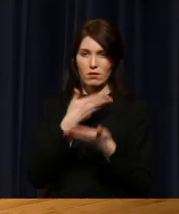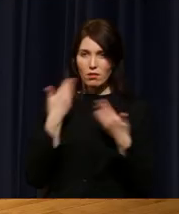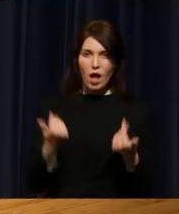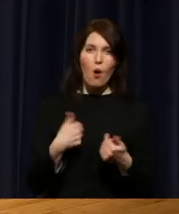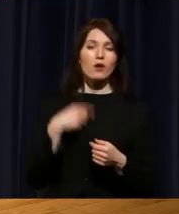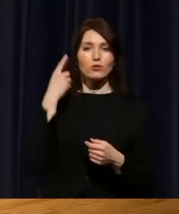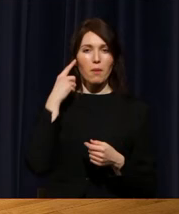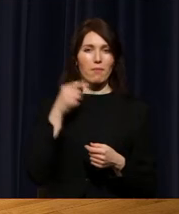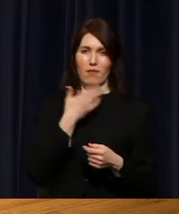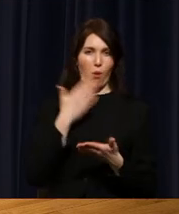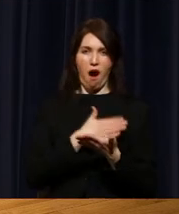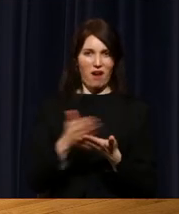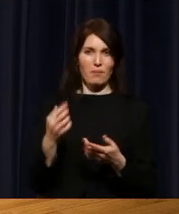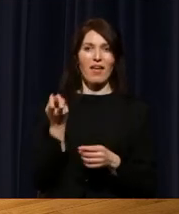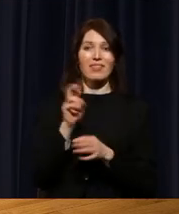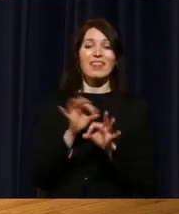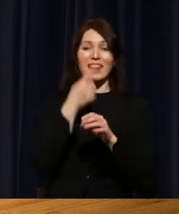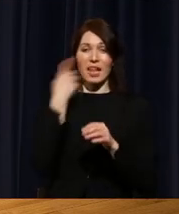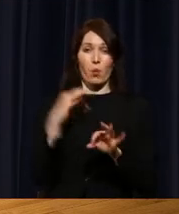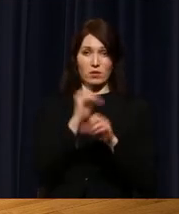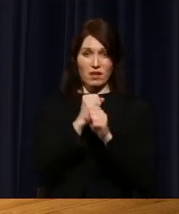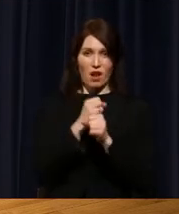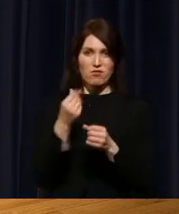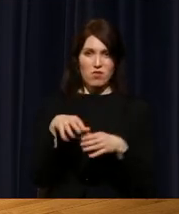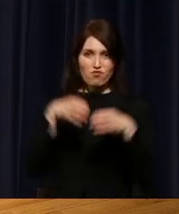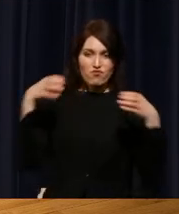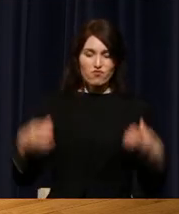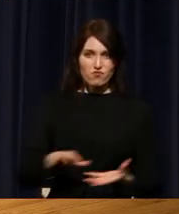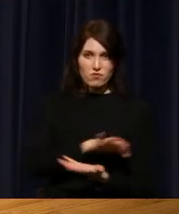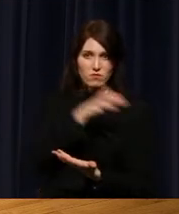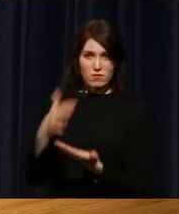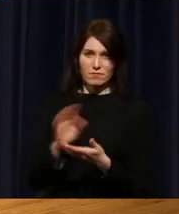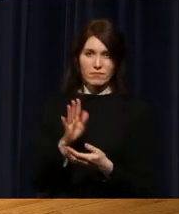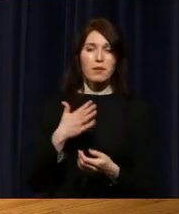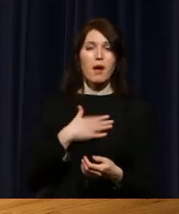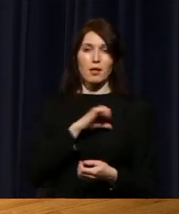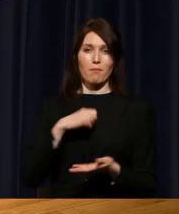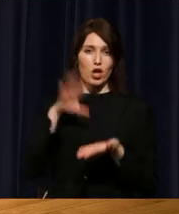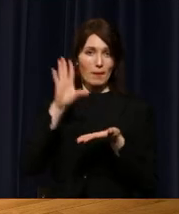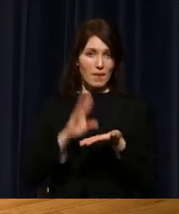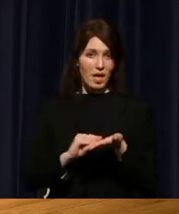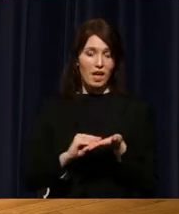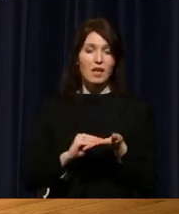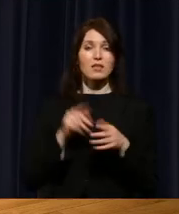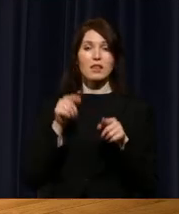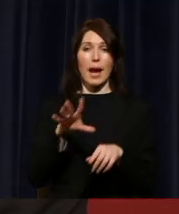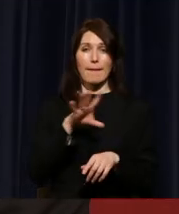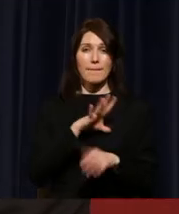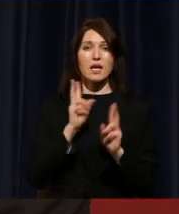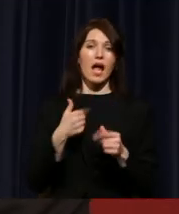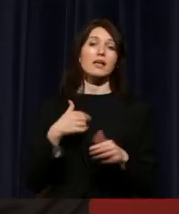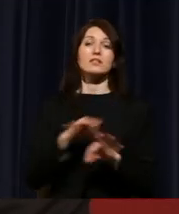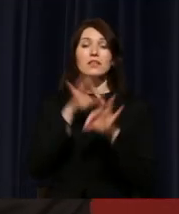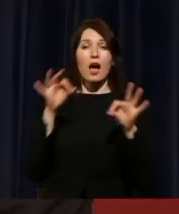kas man liekas nav kārtībā. Nu, es, man grūti to iedomāties, ja, jo katrā gadījumā mana paša pieredze arī bija tāda, ka es